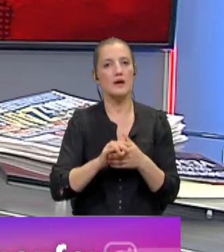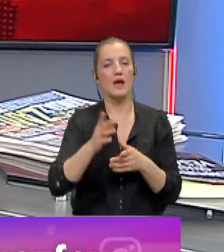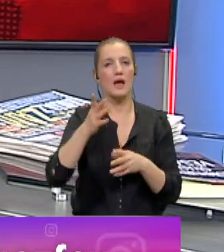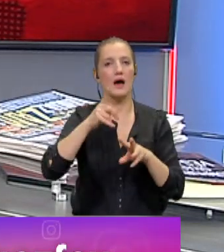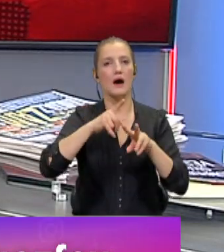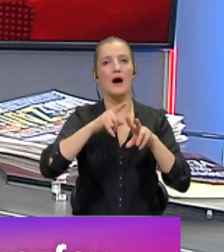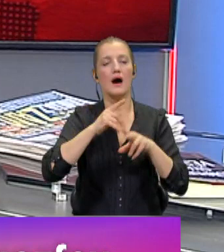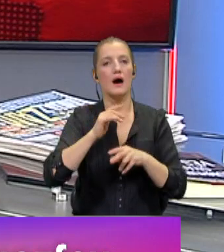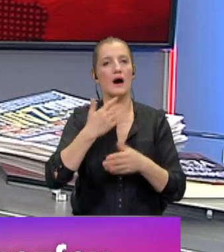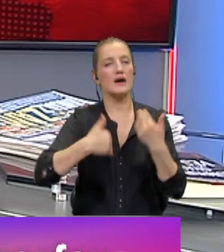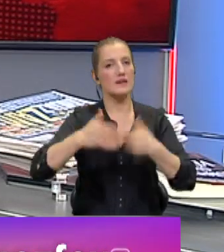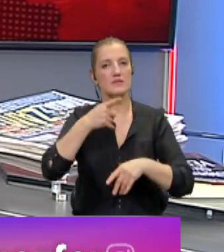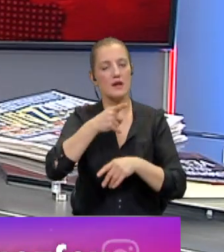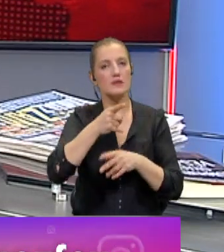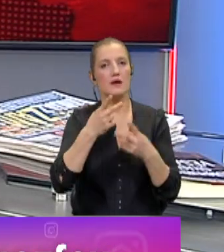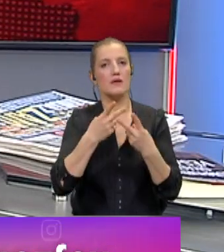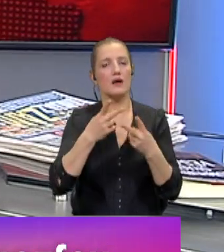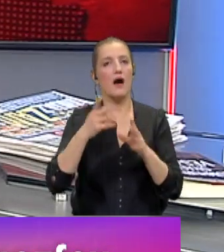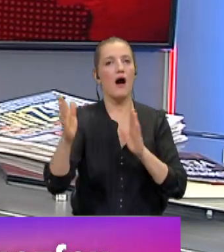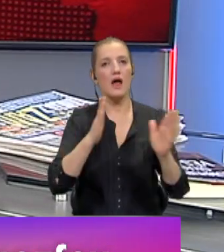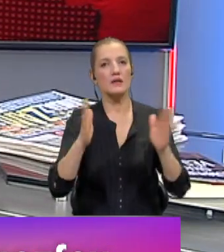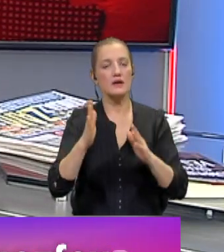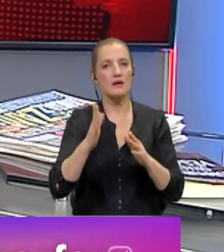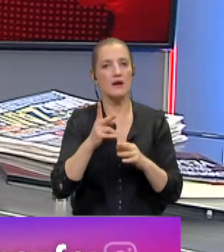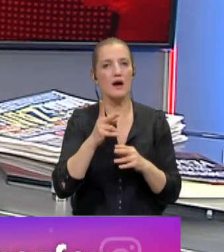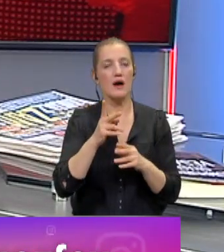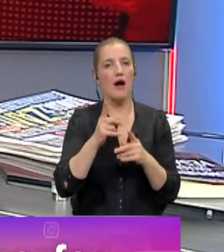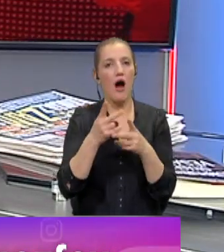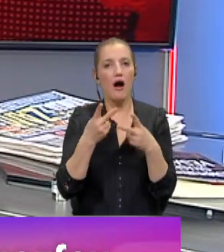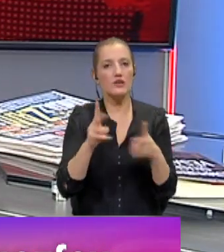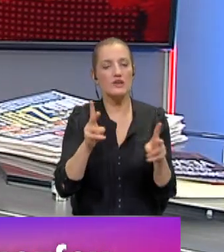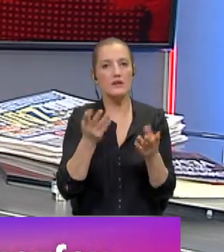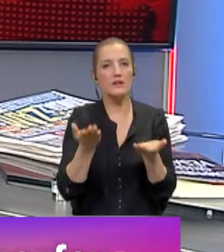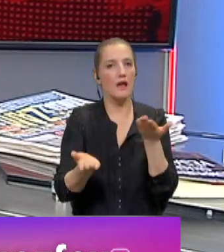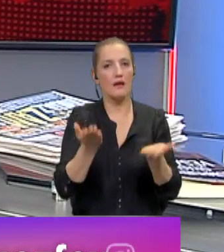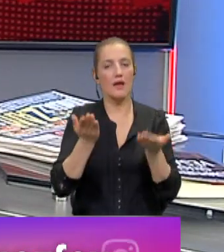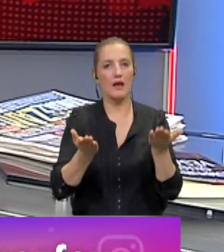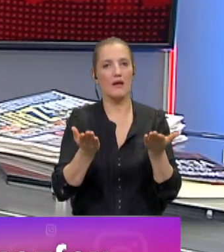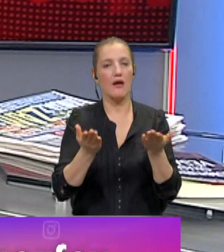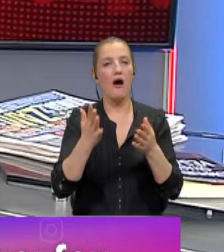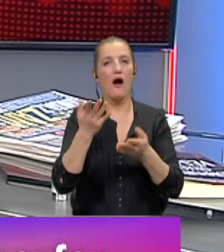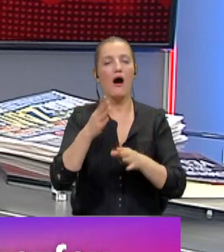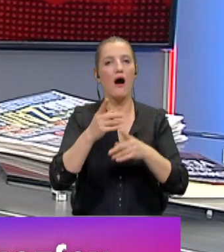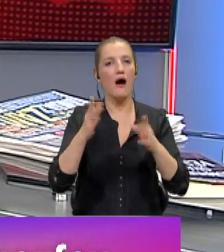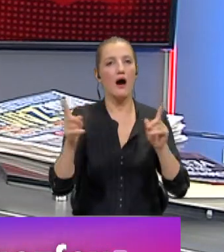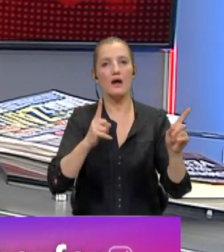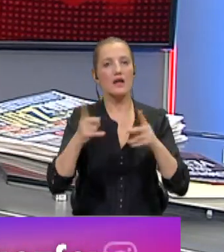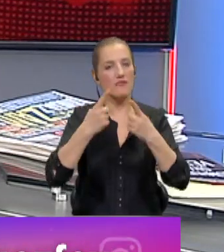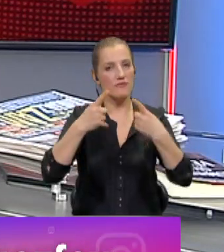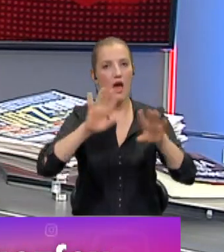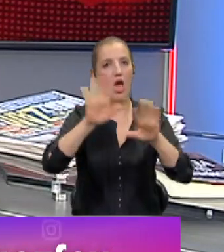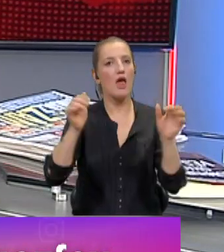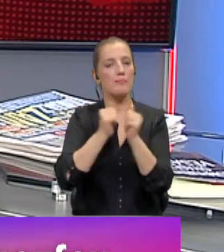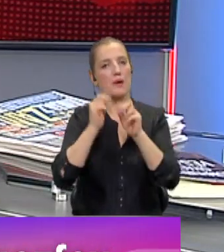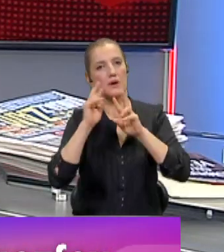yani akademisyenlerden aradaki makas açıklığı da demirine aradaki Uçurumu hep beraber göreceğiz